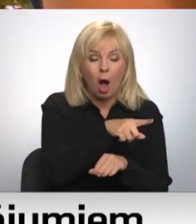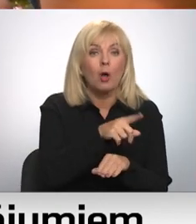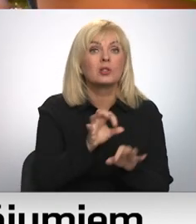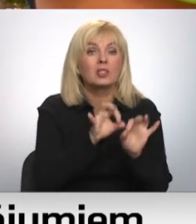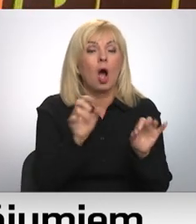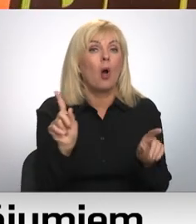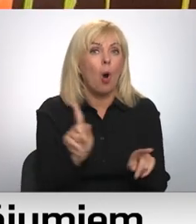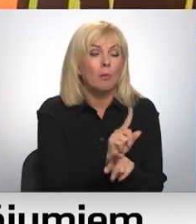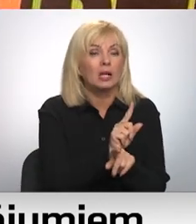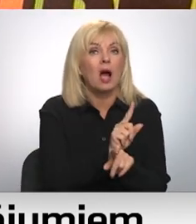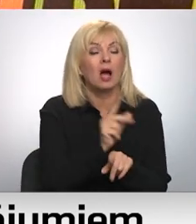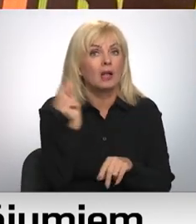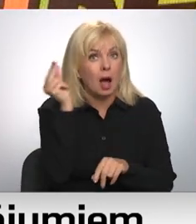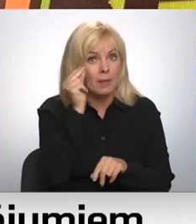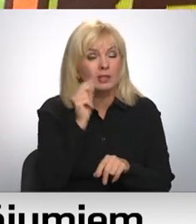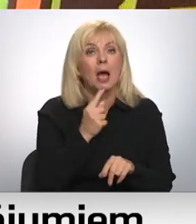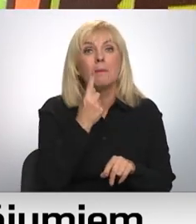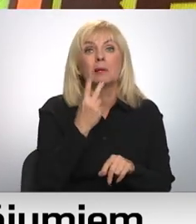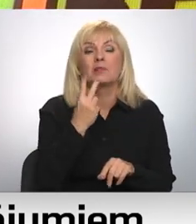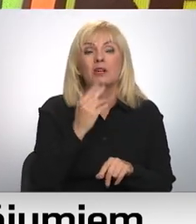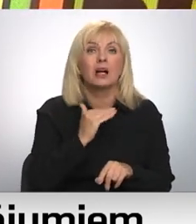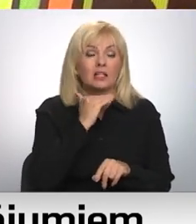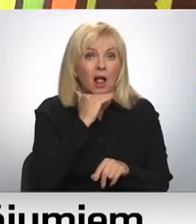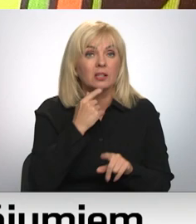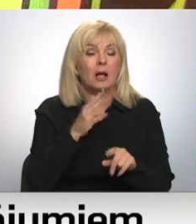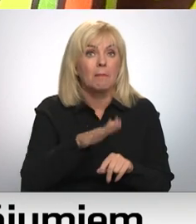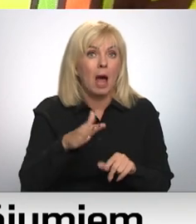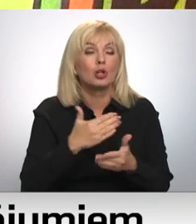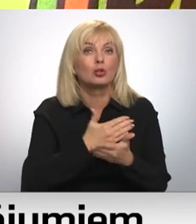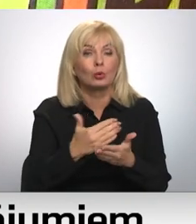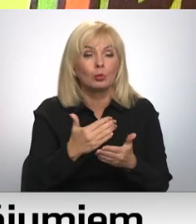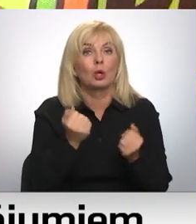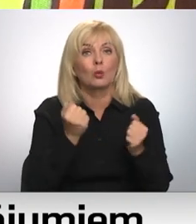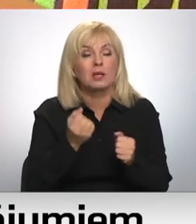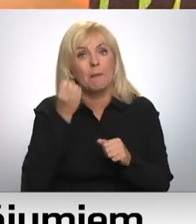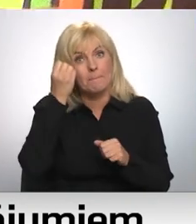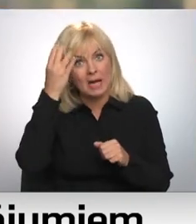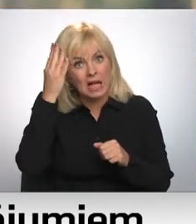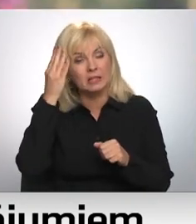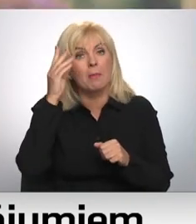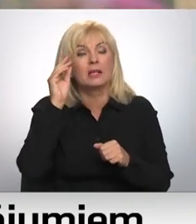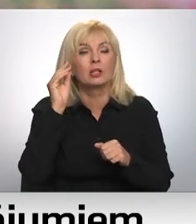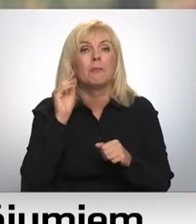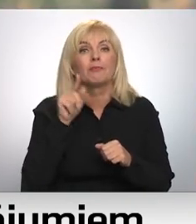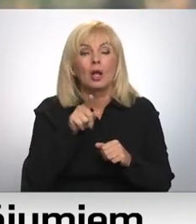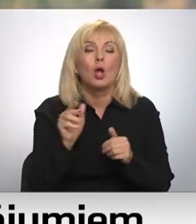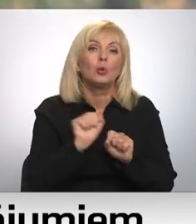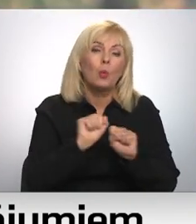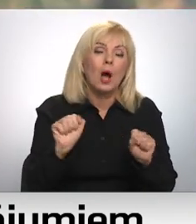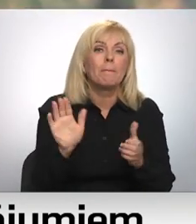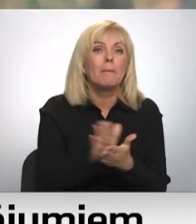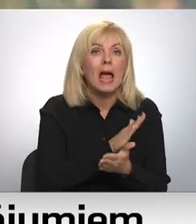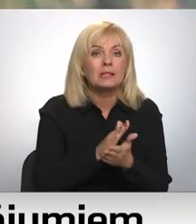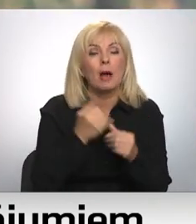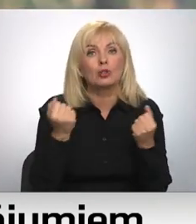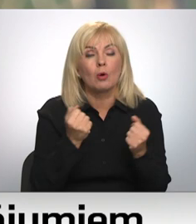obligātā apmācība un kad pirmās divās klasēs bērns turpina nostiprināt prasmes mācīties. Nodrošinot bezmaksas nodarbības pie